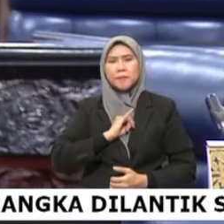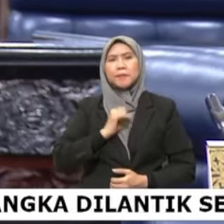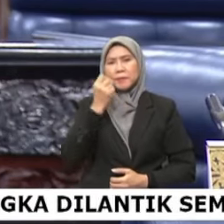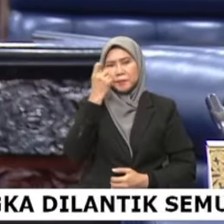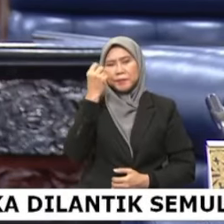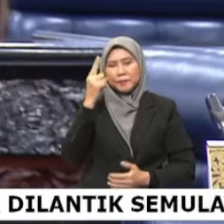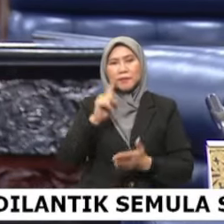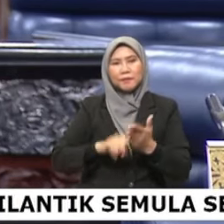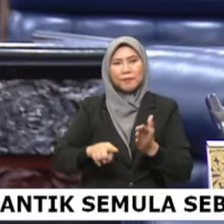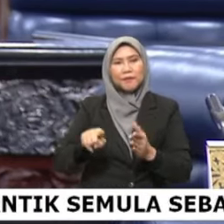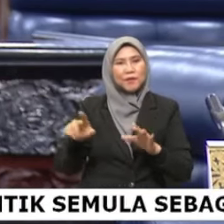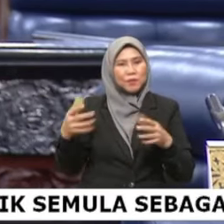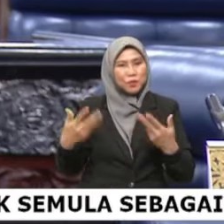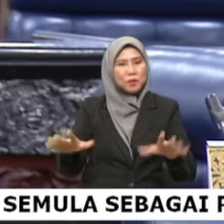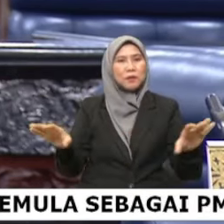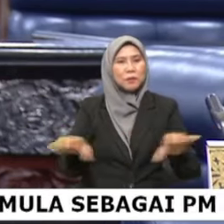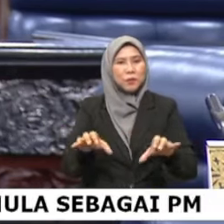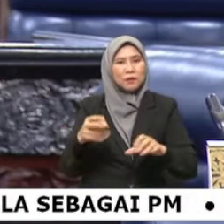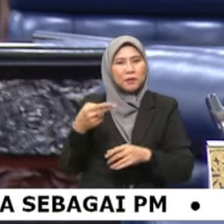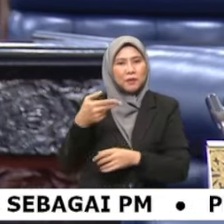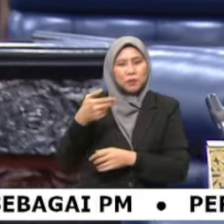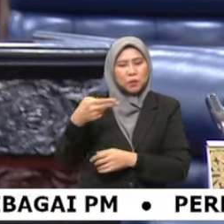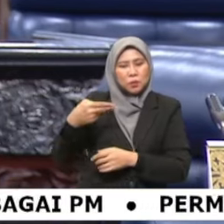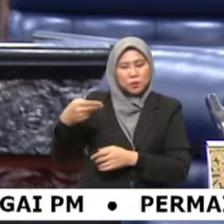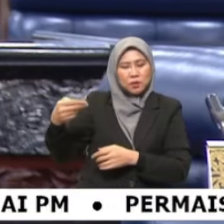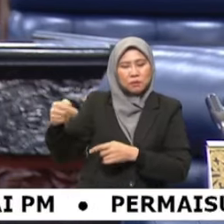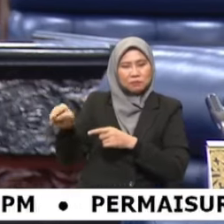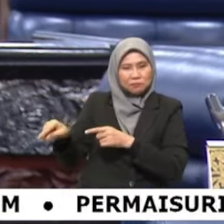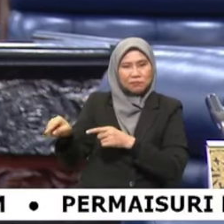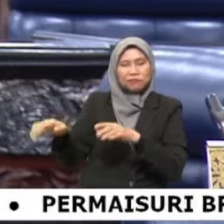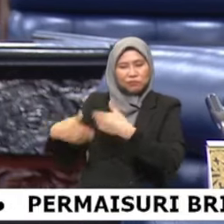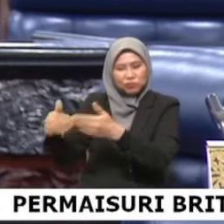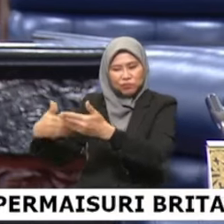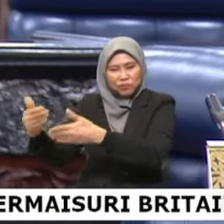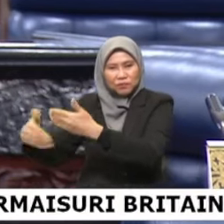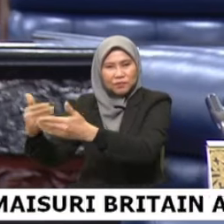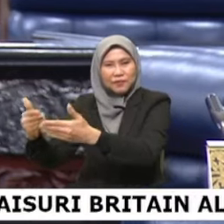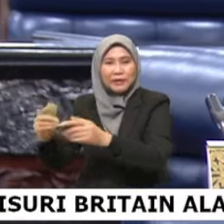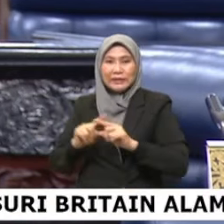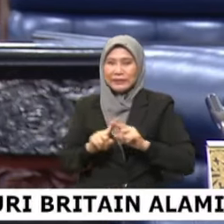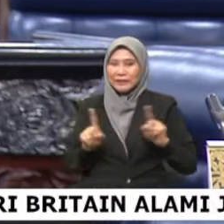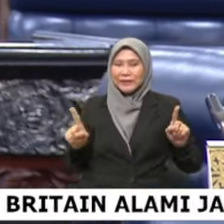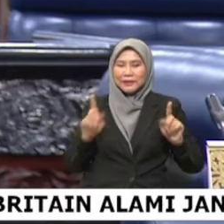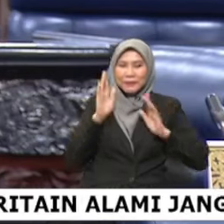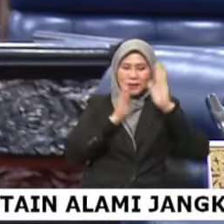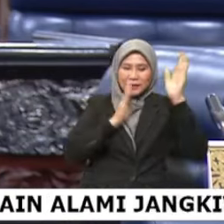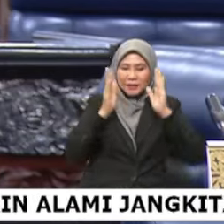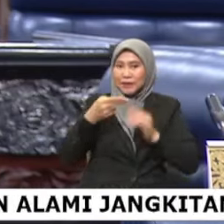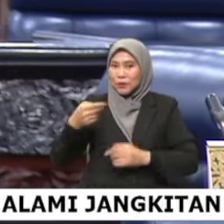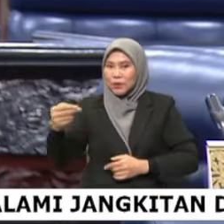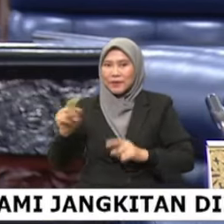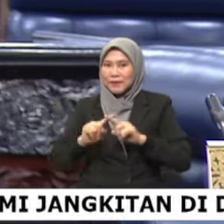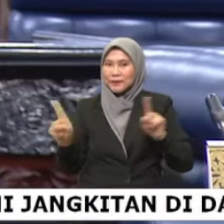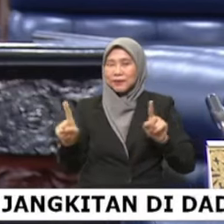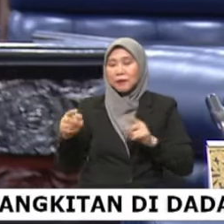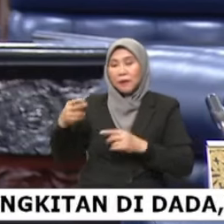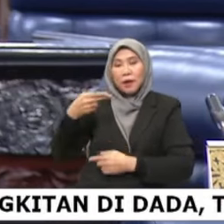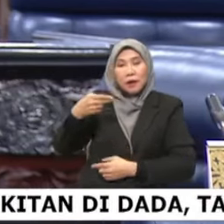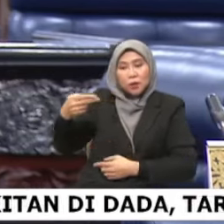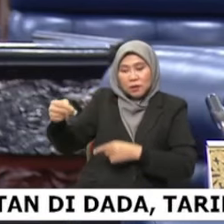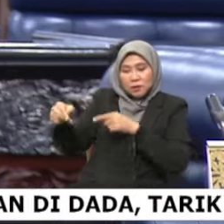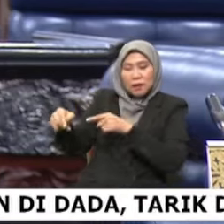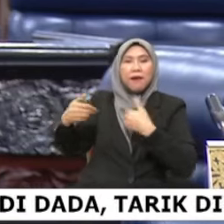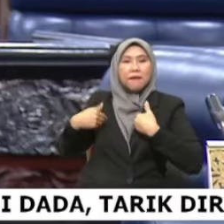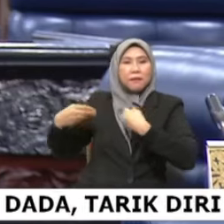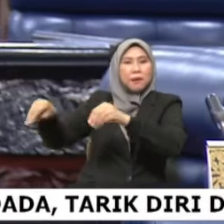telah dilakukan di Indonesia, perbezaan di antara Indonesia dengan Malaysia ialah Indonesia ada pasaran